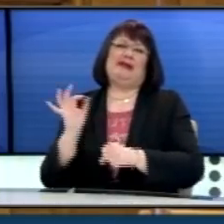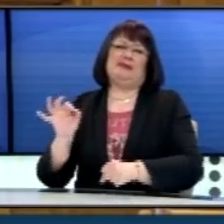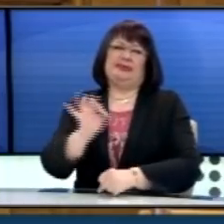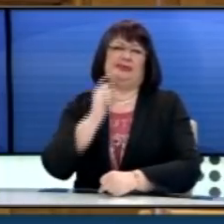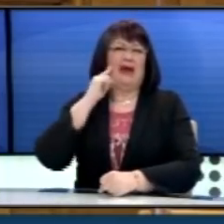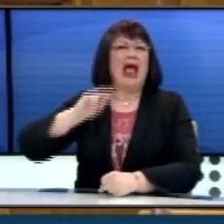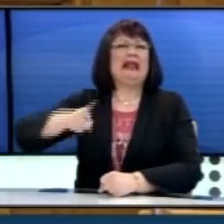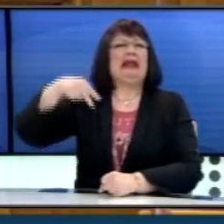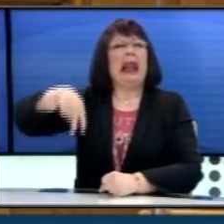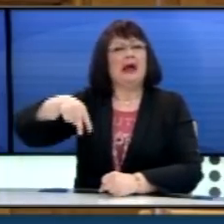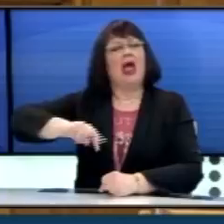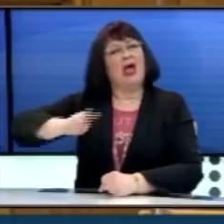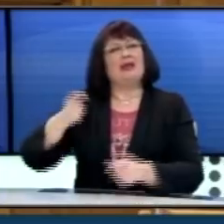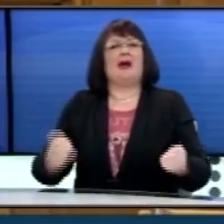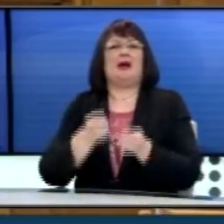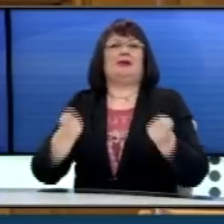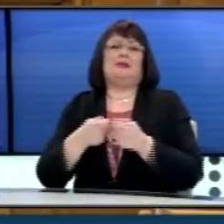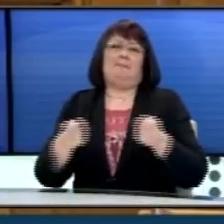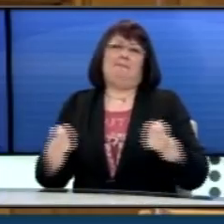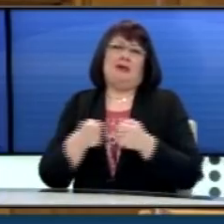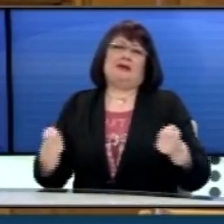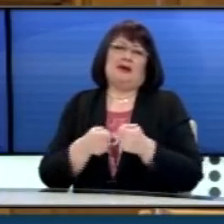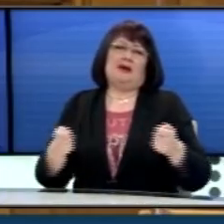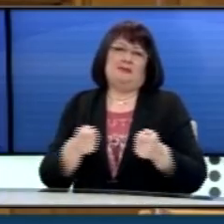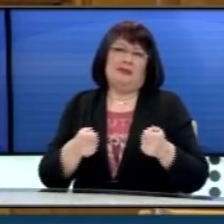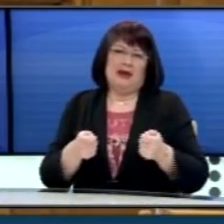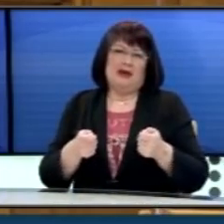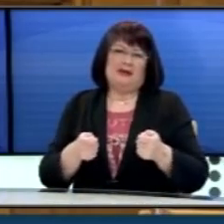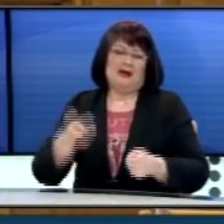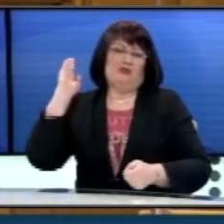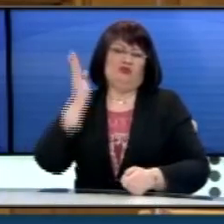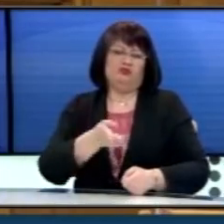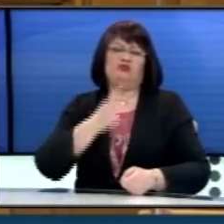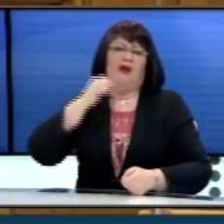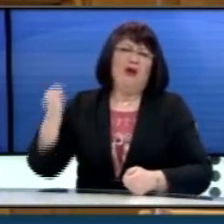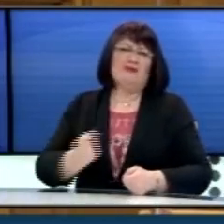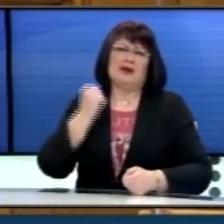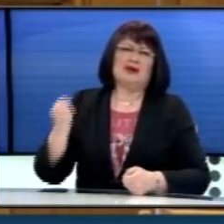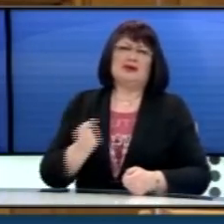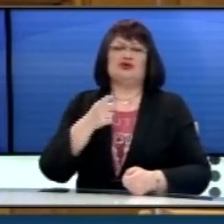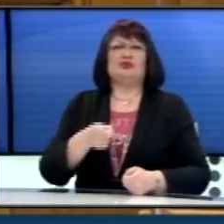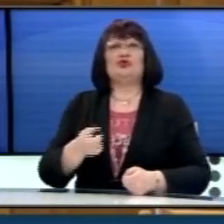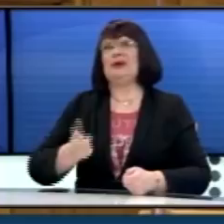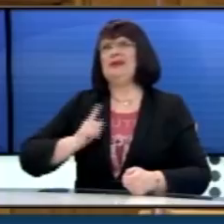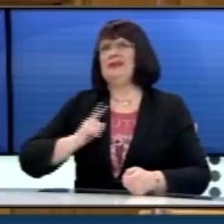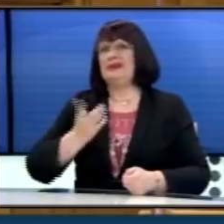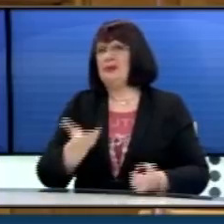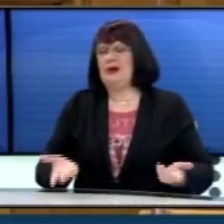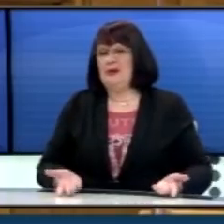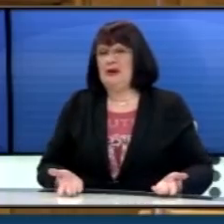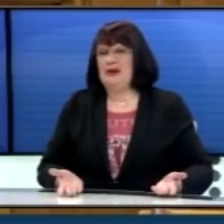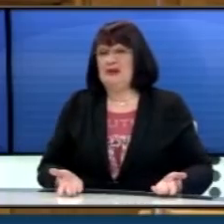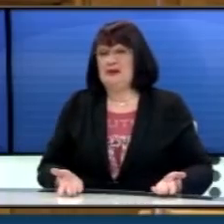πολλά ανεργατικά αντιλαϊκά μέτρα, για να ενισχύσετε το οπλοστάσιο της καταστολής, του αυταρχισμού. Τι περιμένατε